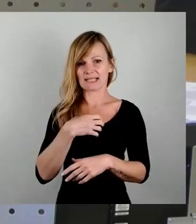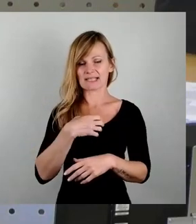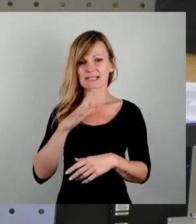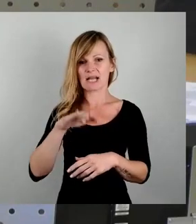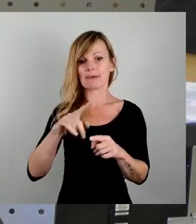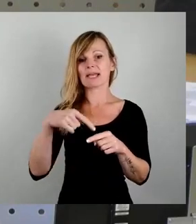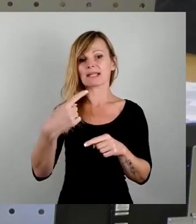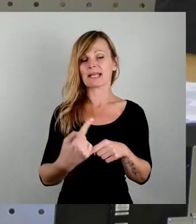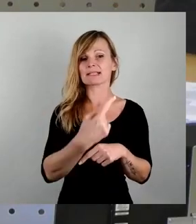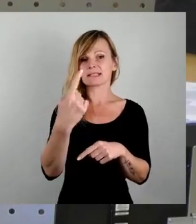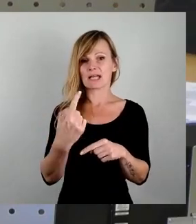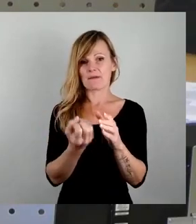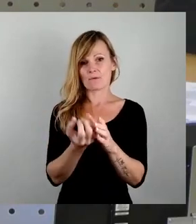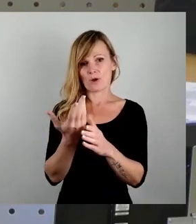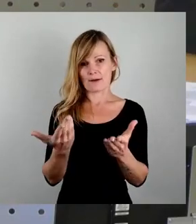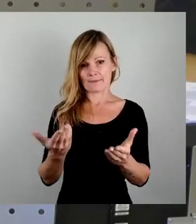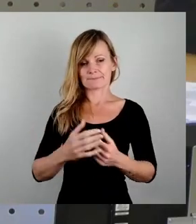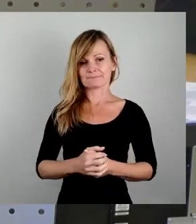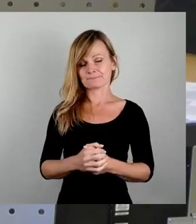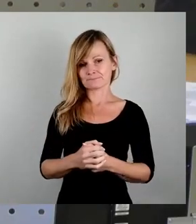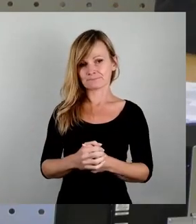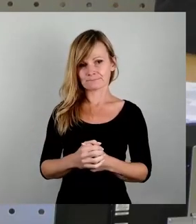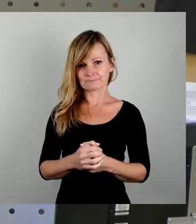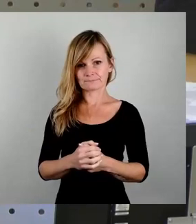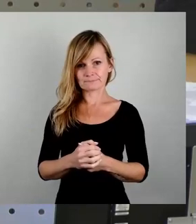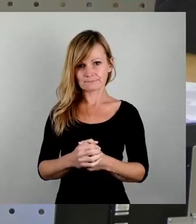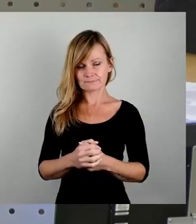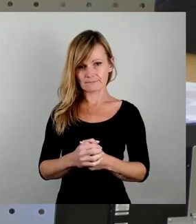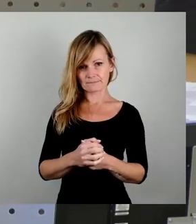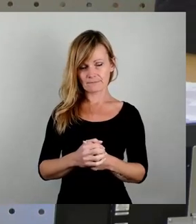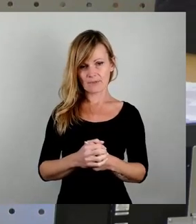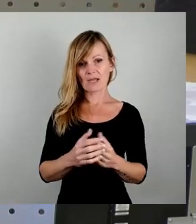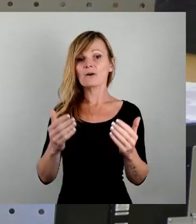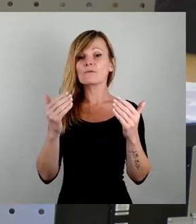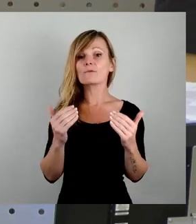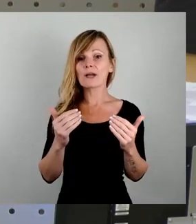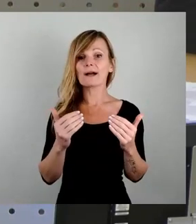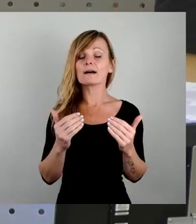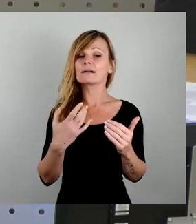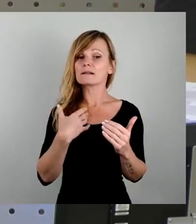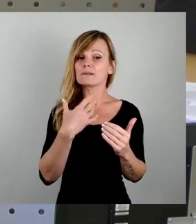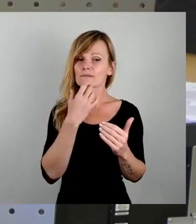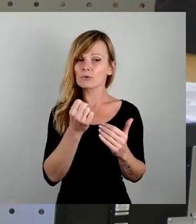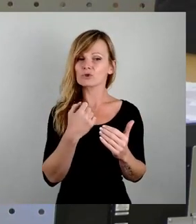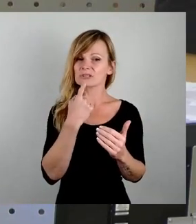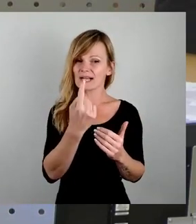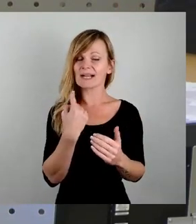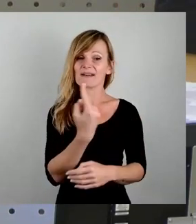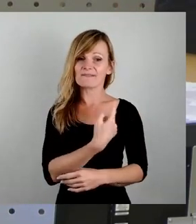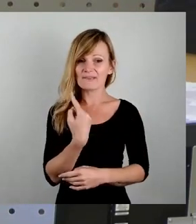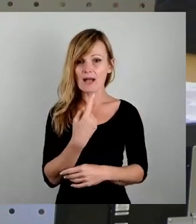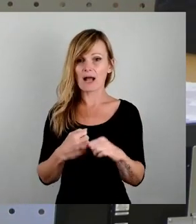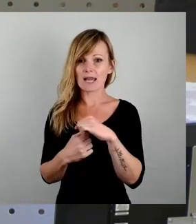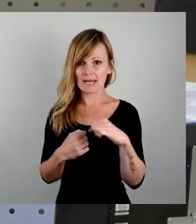nächsten Jahres. Ich möchte vorab als allererstes eins sagen. Wir als Linke sind